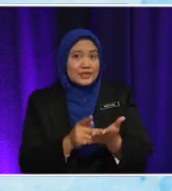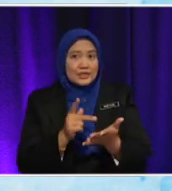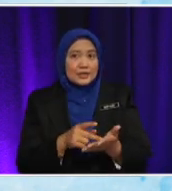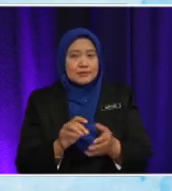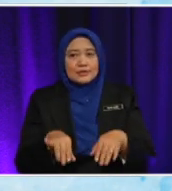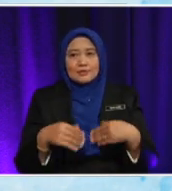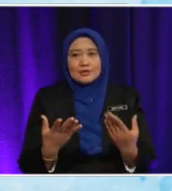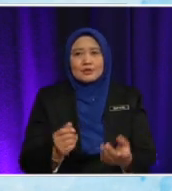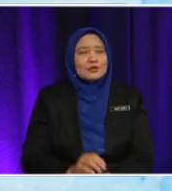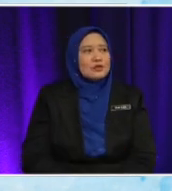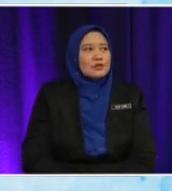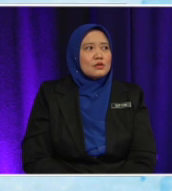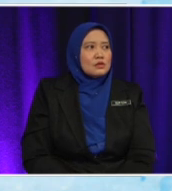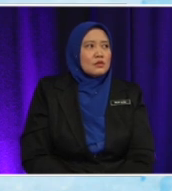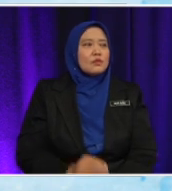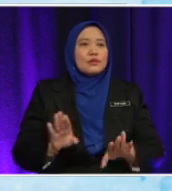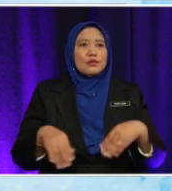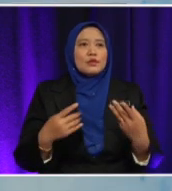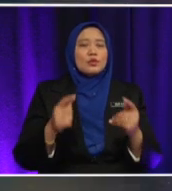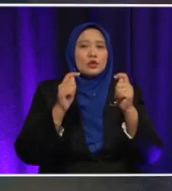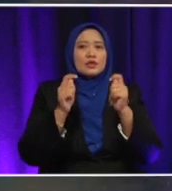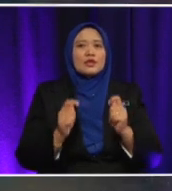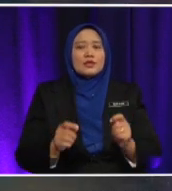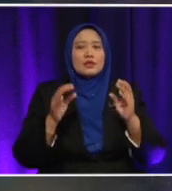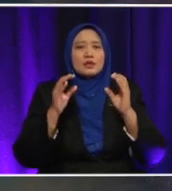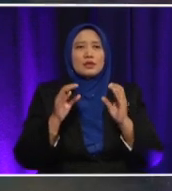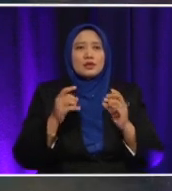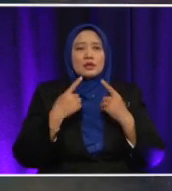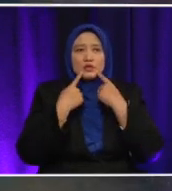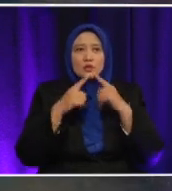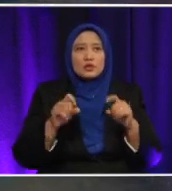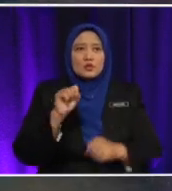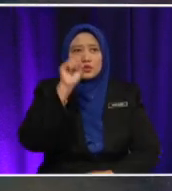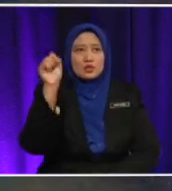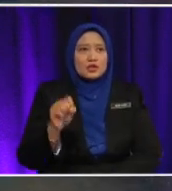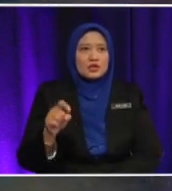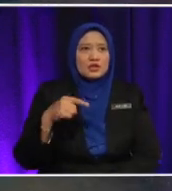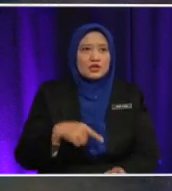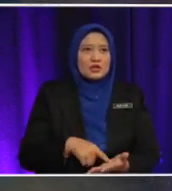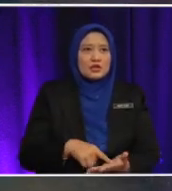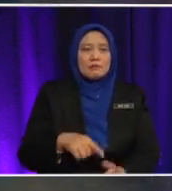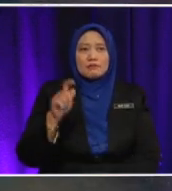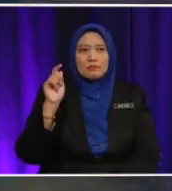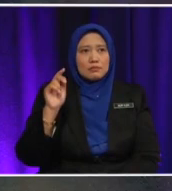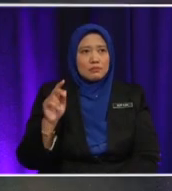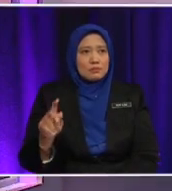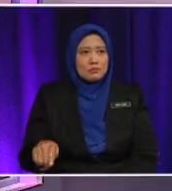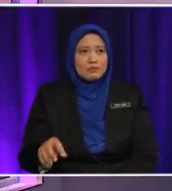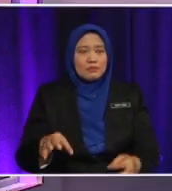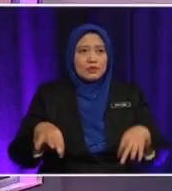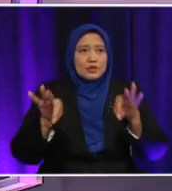bagaimana untuk menjawab soalnya untuk anak cowok soalnya perhitungan ini pentingnya yang pertama